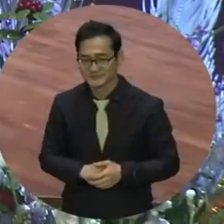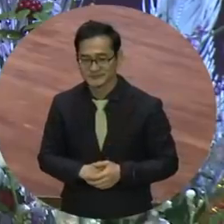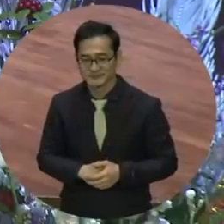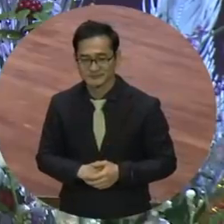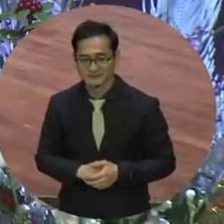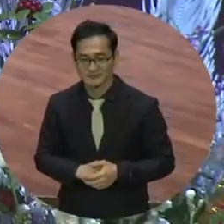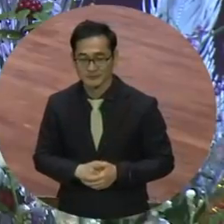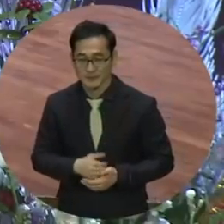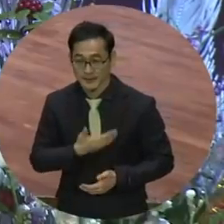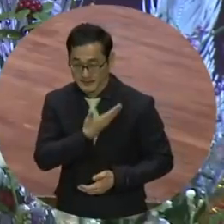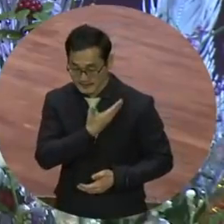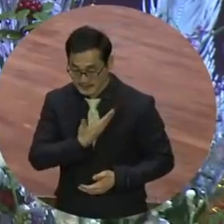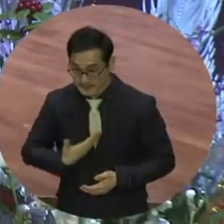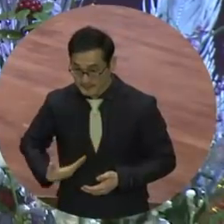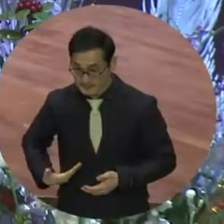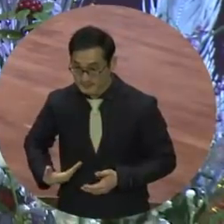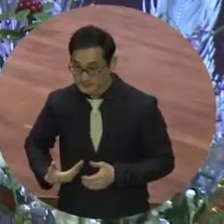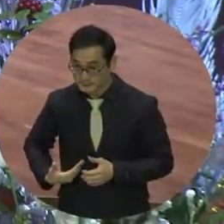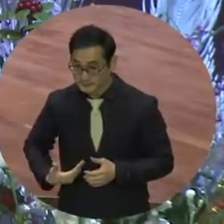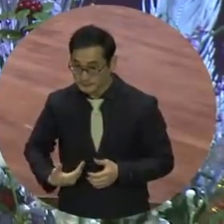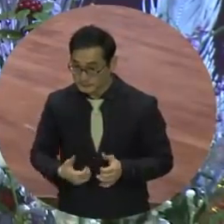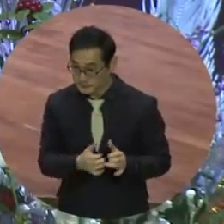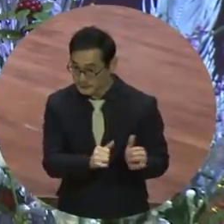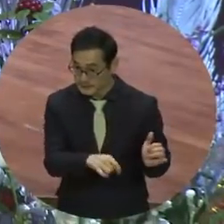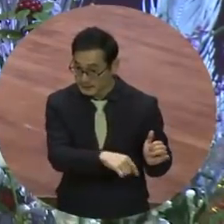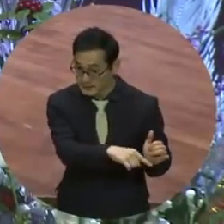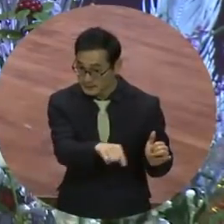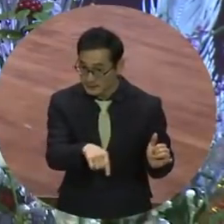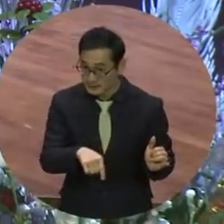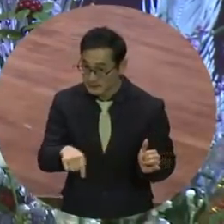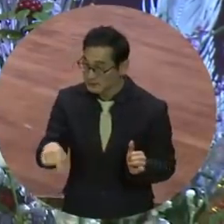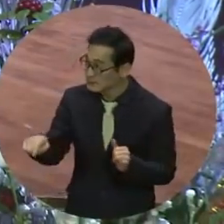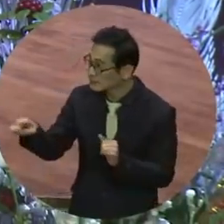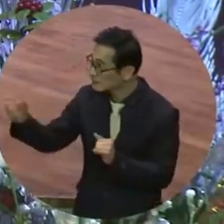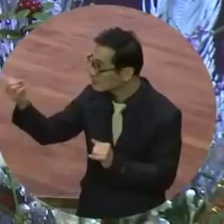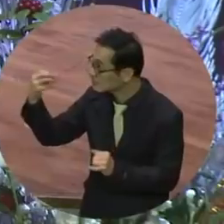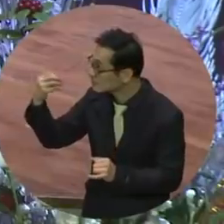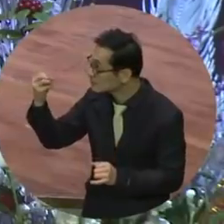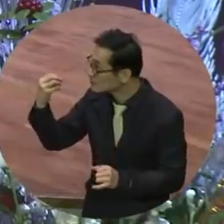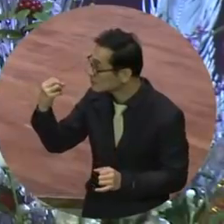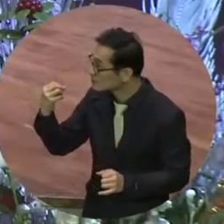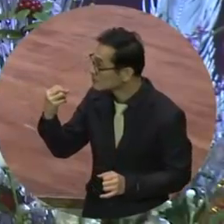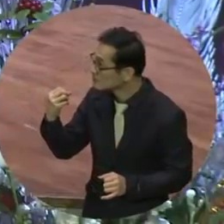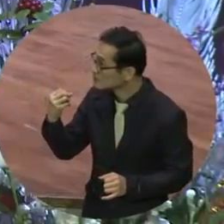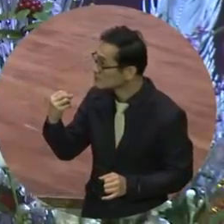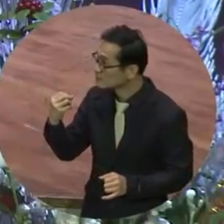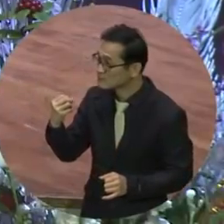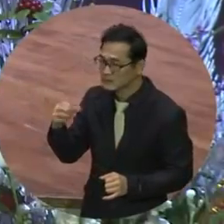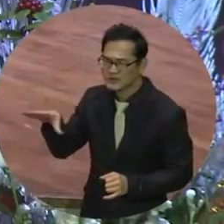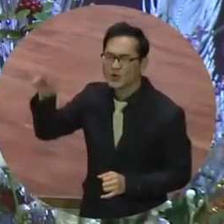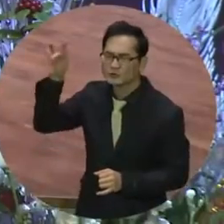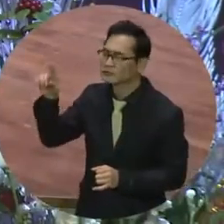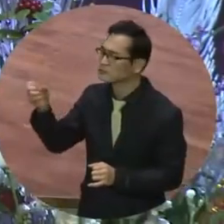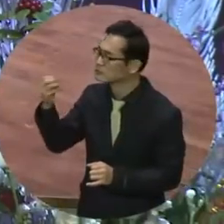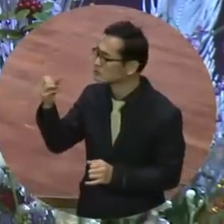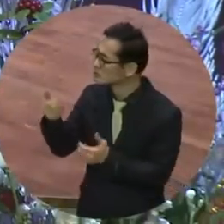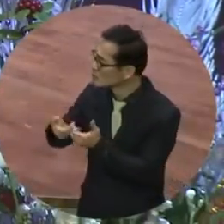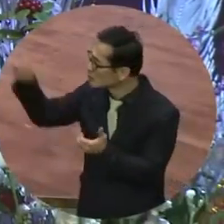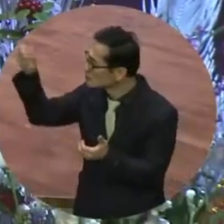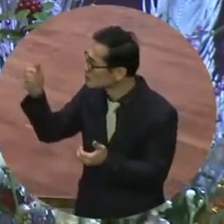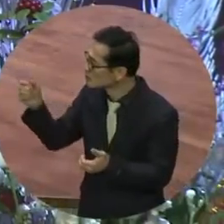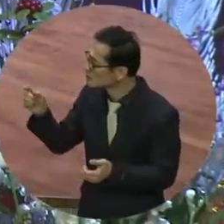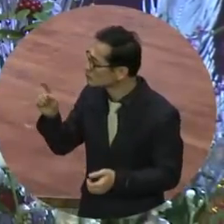자, 사실 제자들 입장에서는 처음 겪는 일이기 때문에 이럴 수 있는 상황이에요. 자,